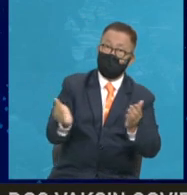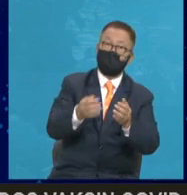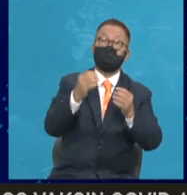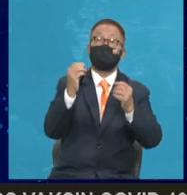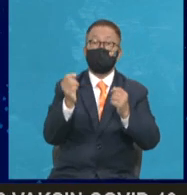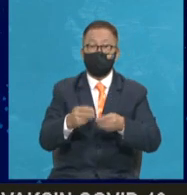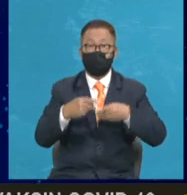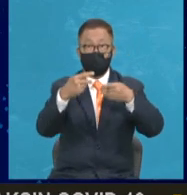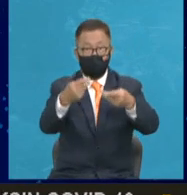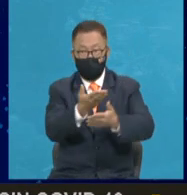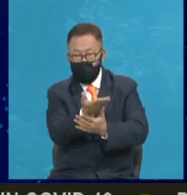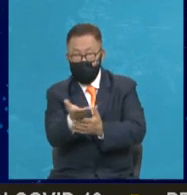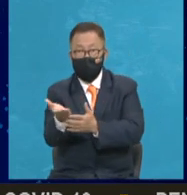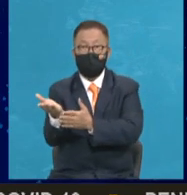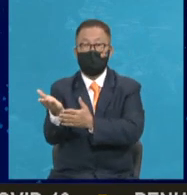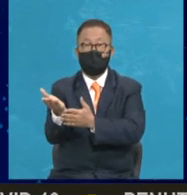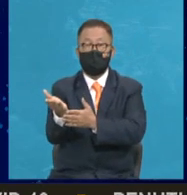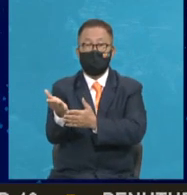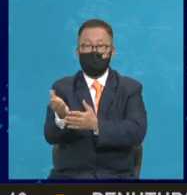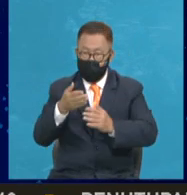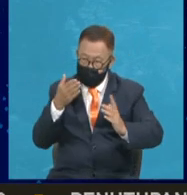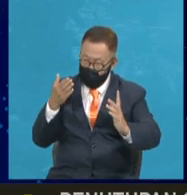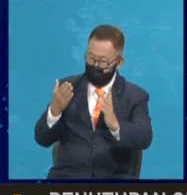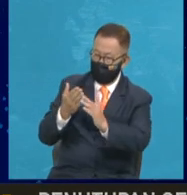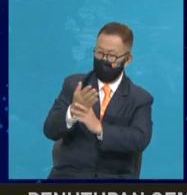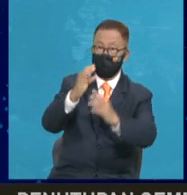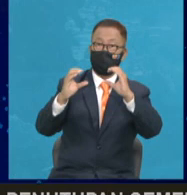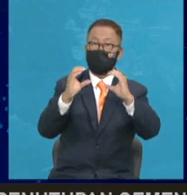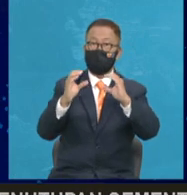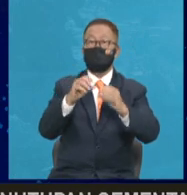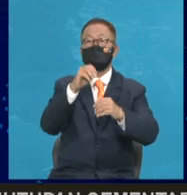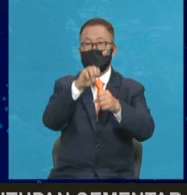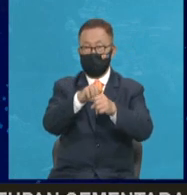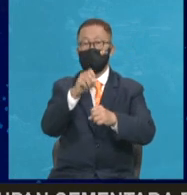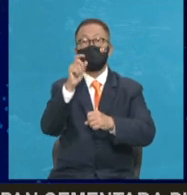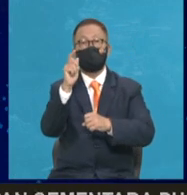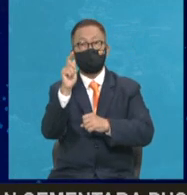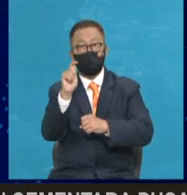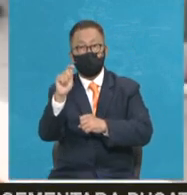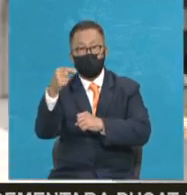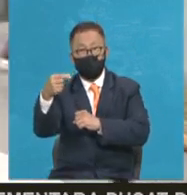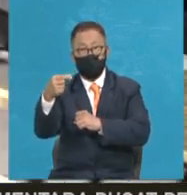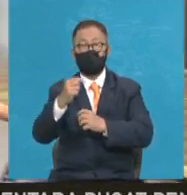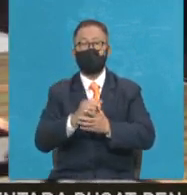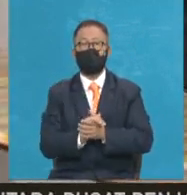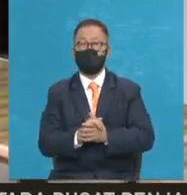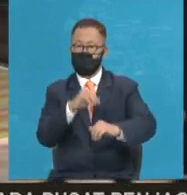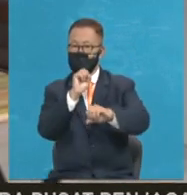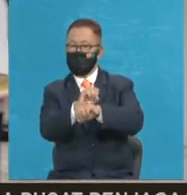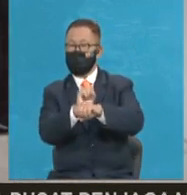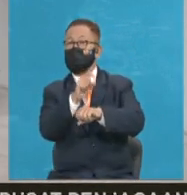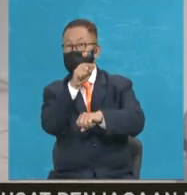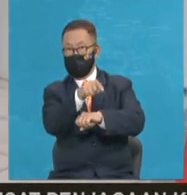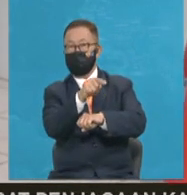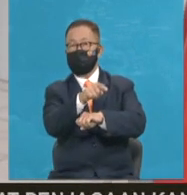impak upaya-upaya menjadikan sarapan dulu di pusat belia daerah tutong the project info